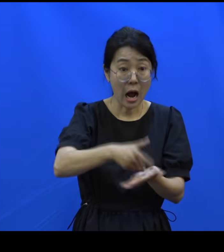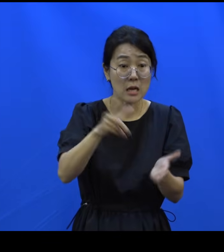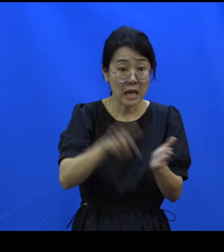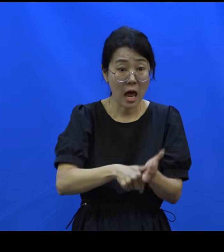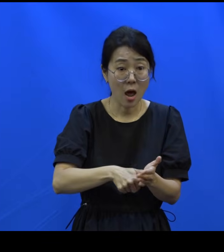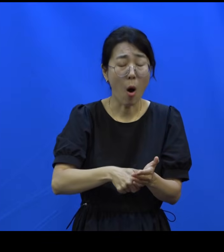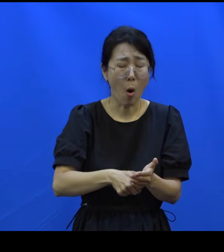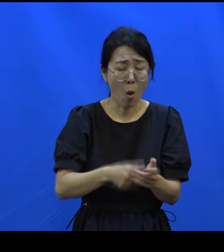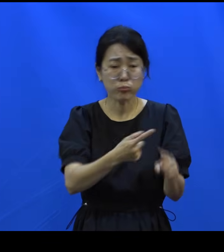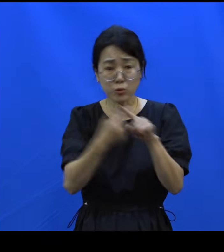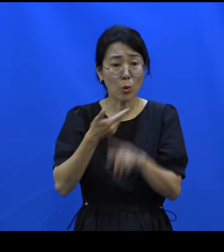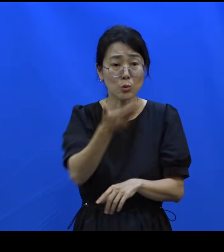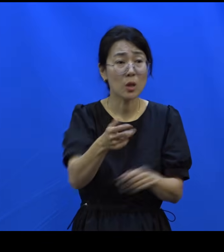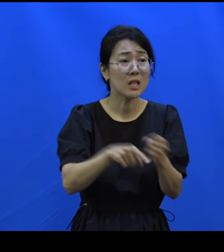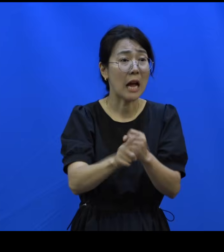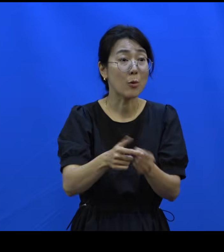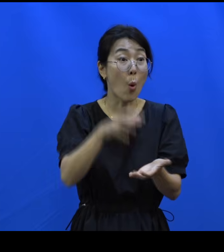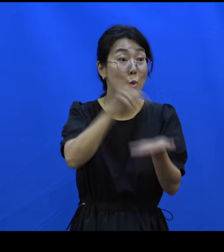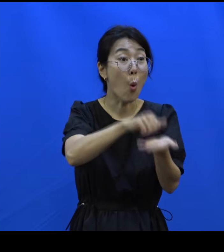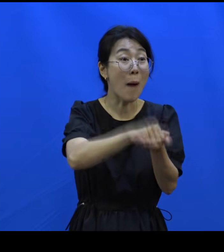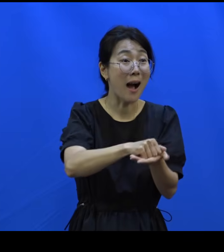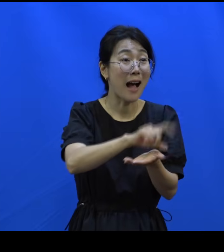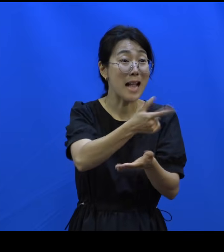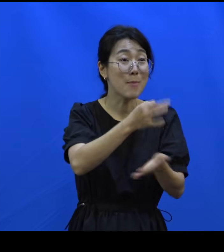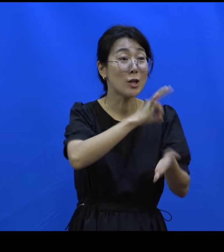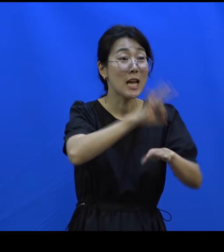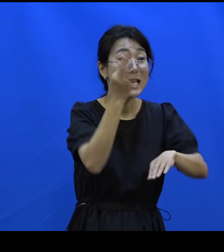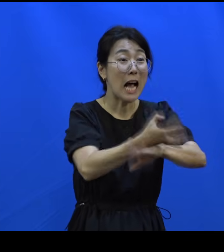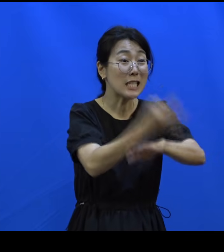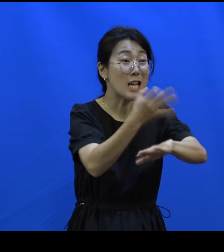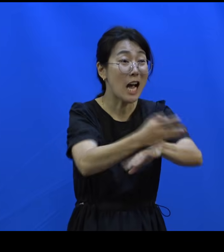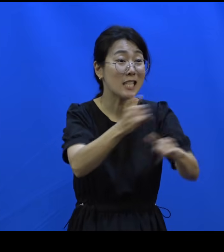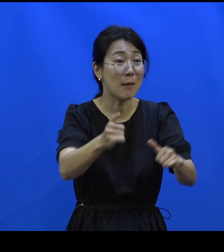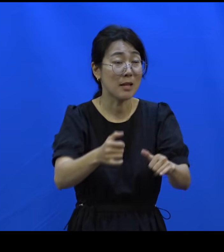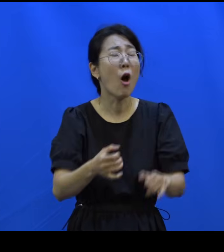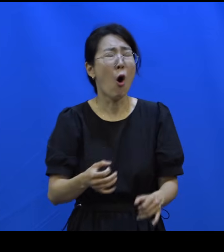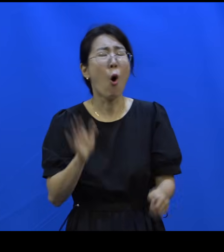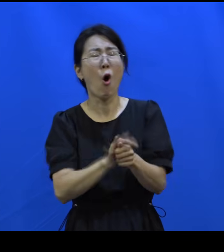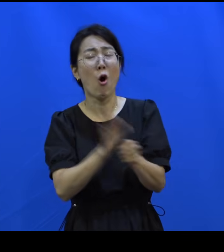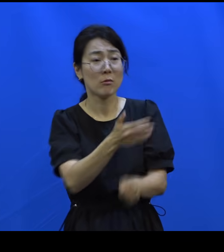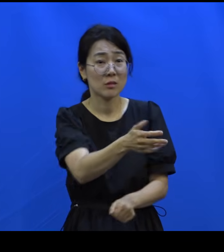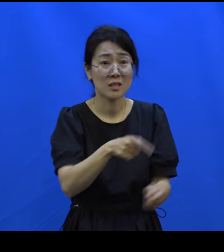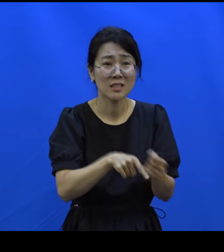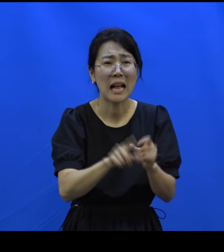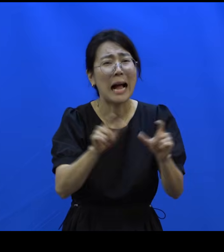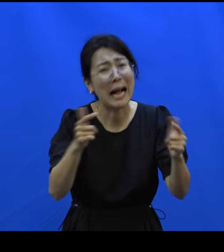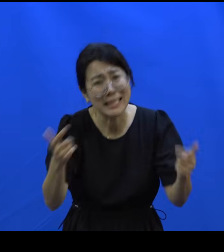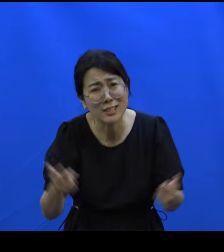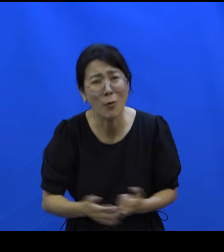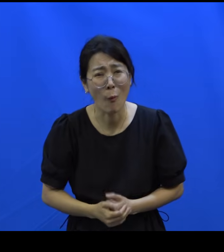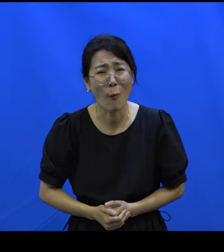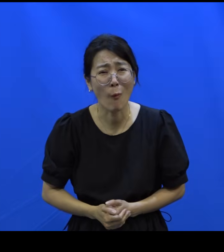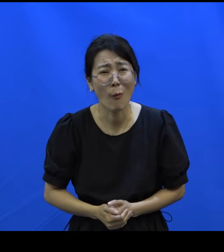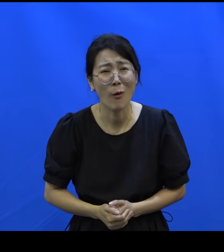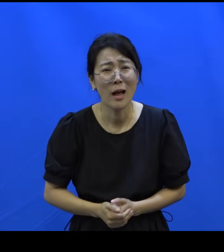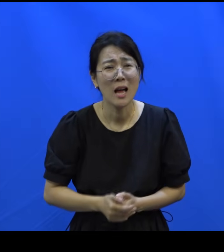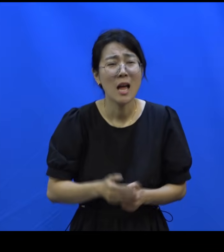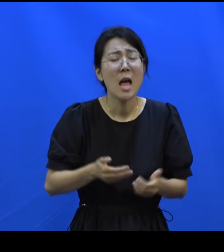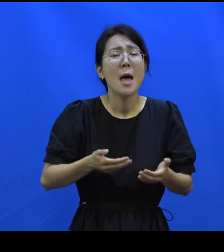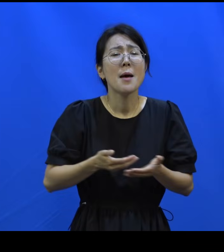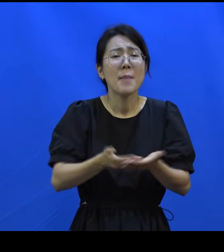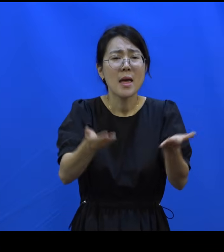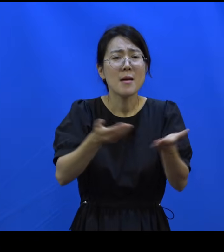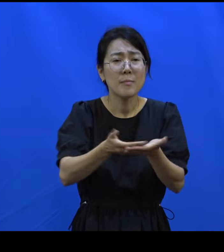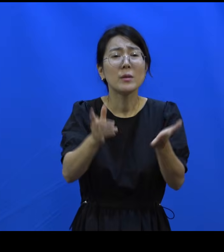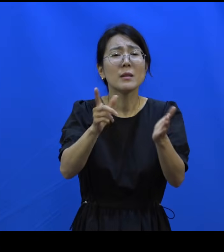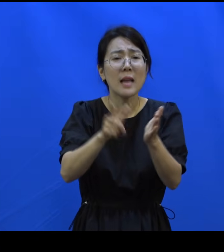도박하는 사람에게 무조건 꾸어주면 어떻게 되겠어요? 흥청망청 낭비하는 사람에게 무조건 베풀면 어떻게 되겠어요? 이 베품에 있어